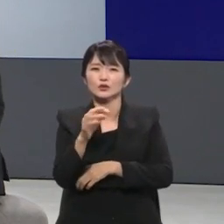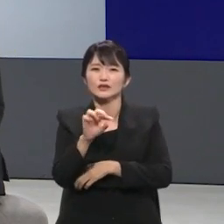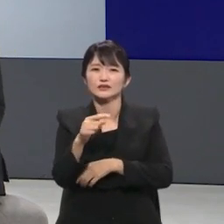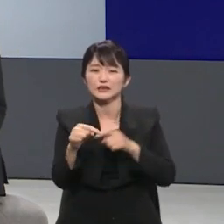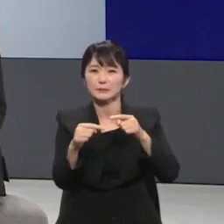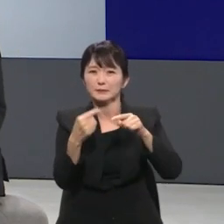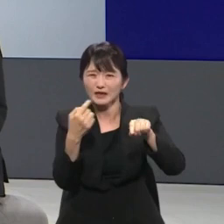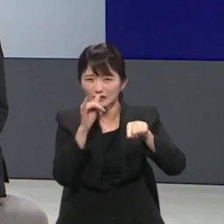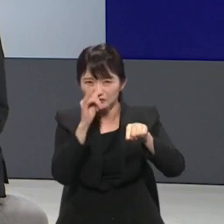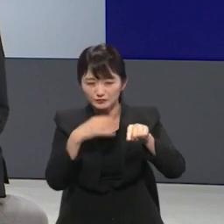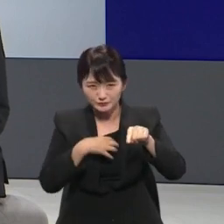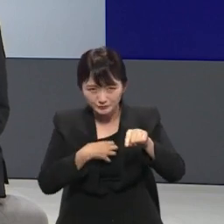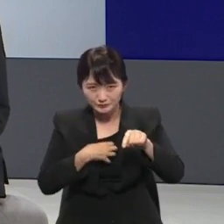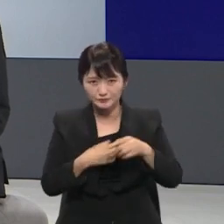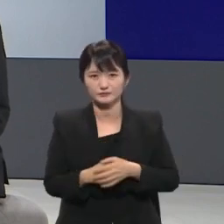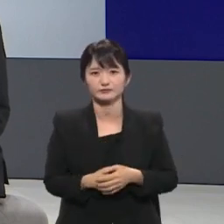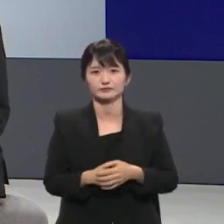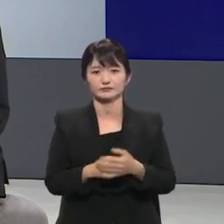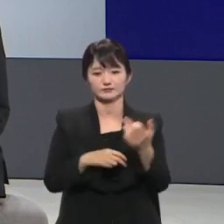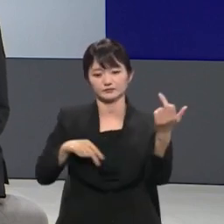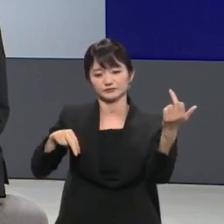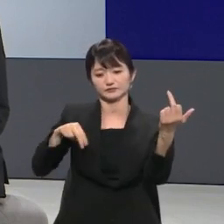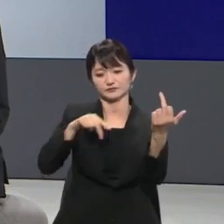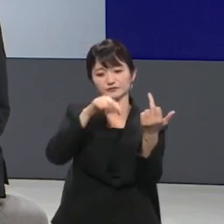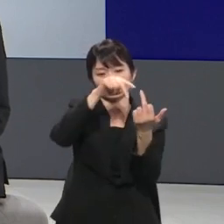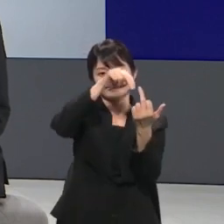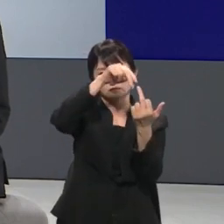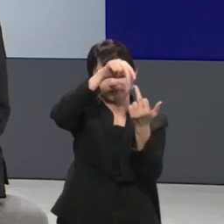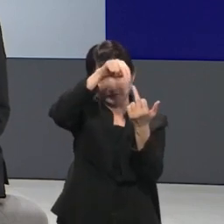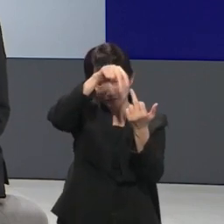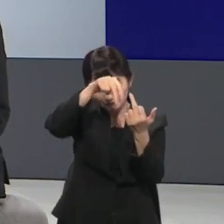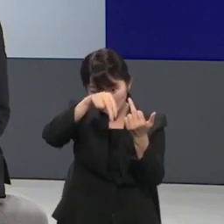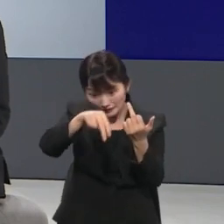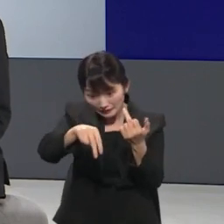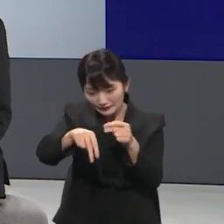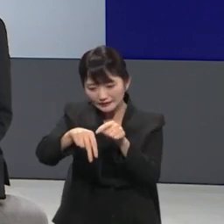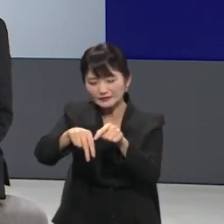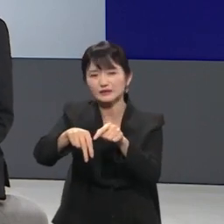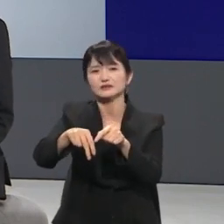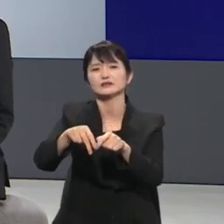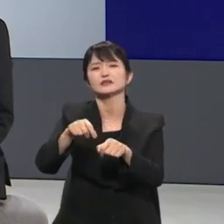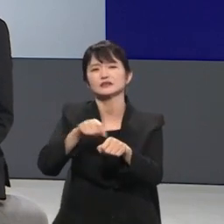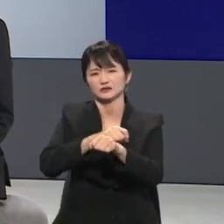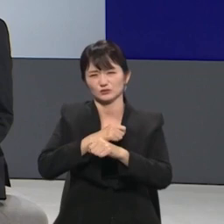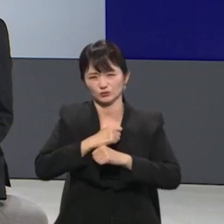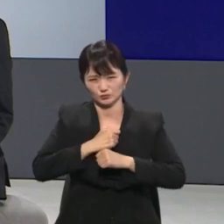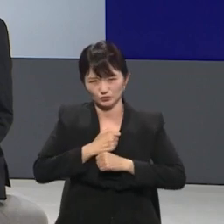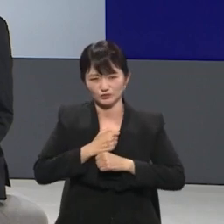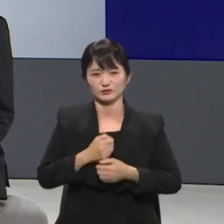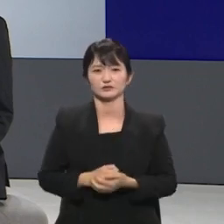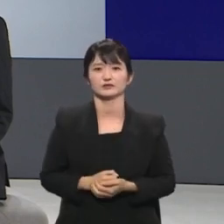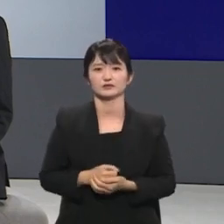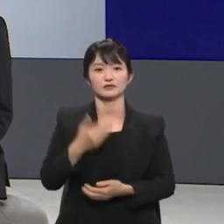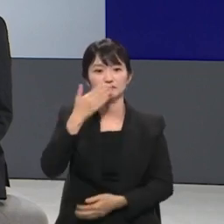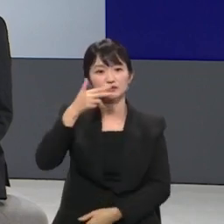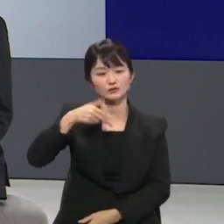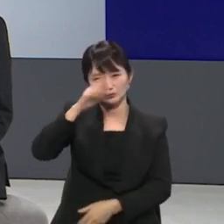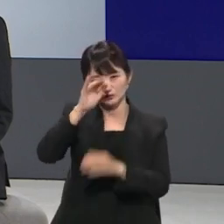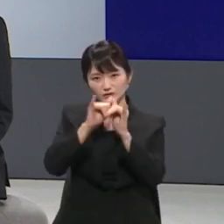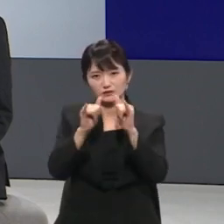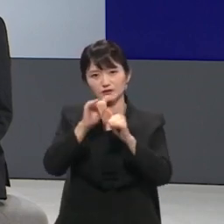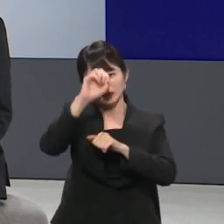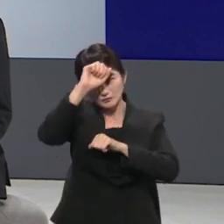수 있다고 해요. 그래서 이제 등산하시거나 이제 하산하실 때는 특히 주의를 하셔야 네. 하고요. 특히 또 당뇨 환자들은